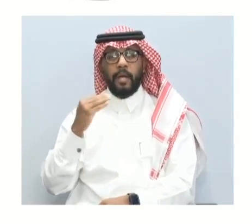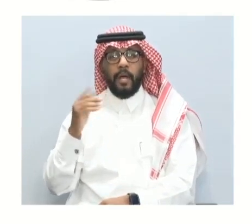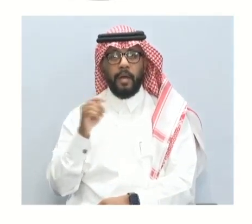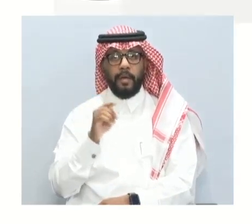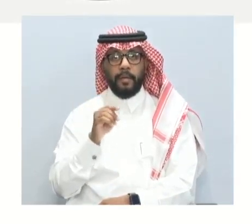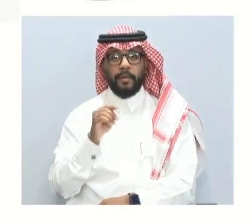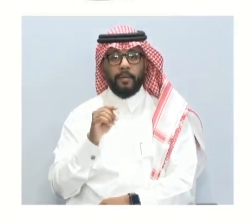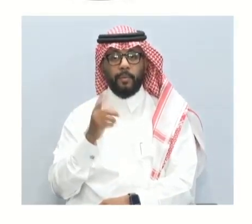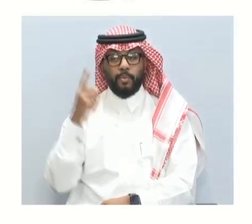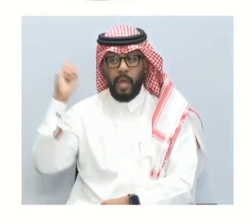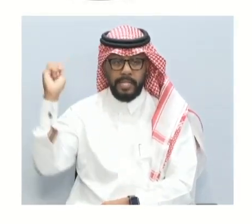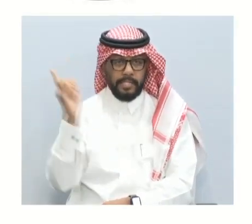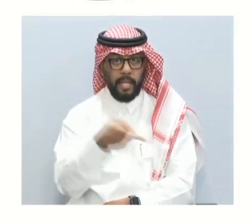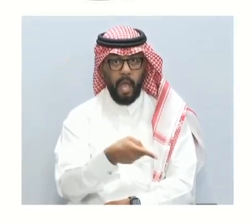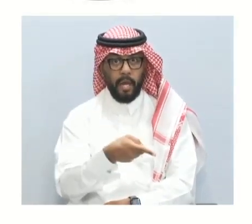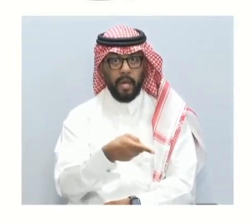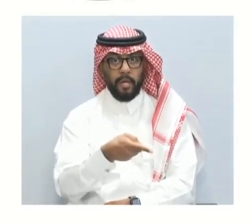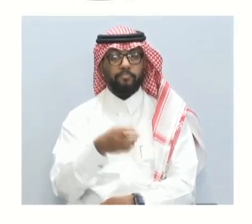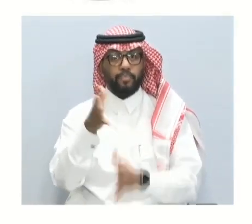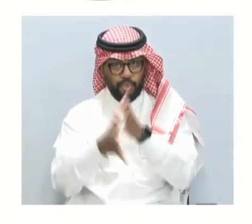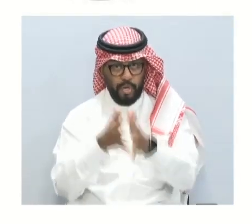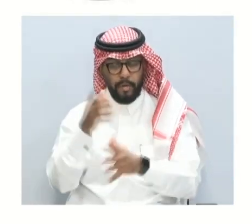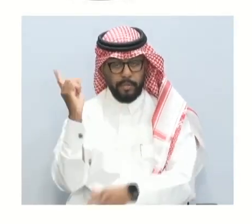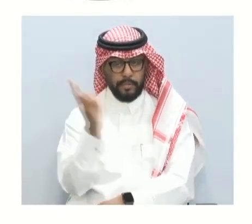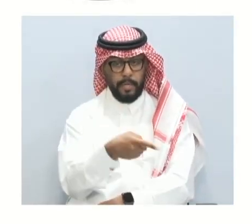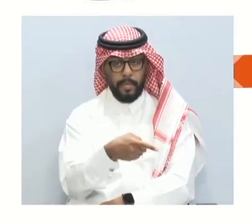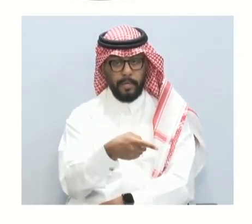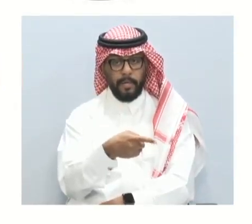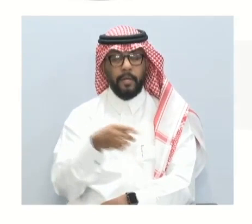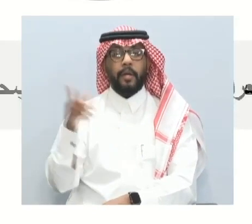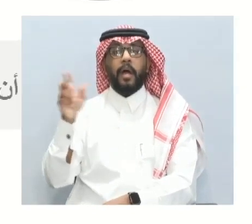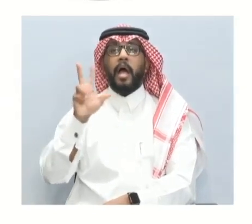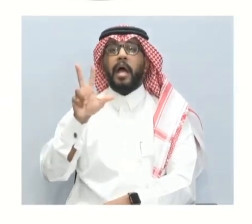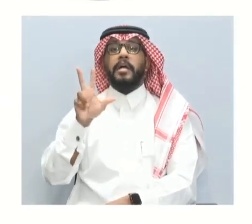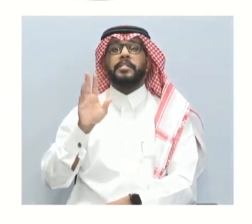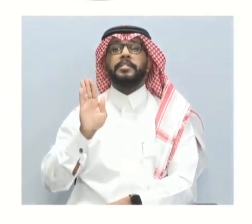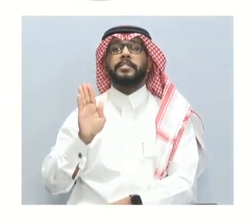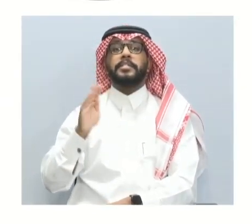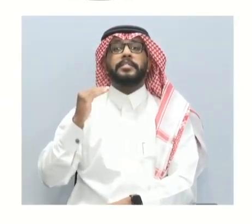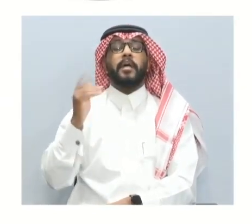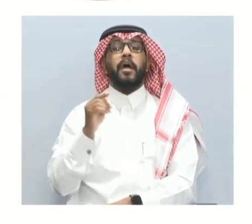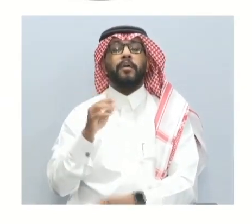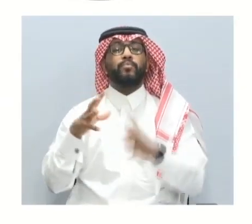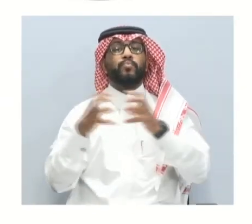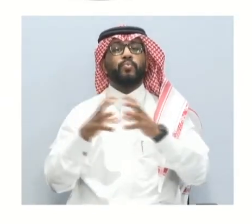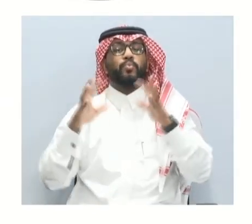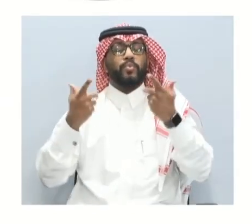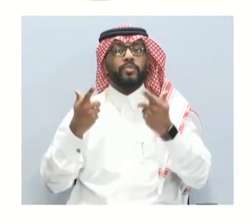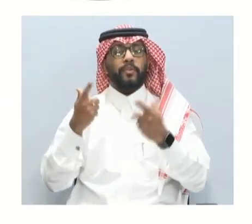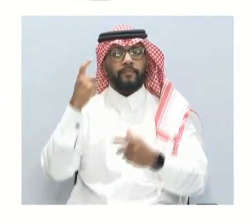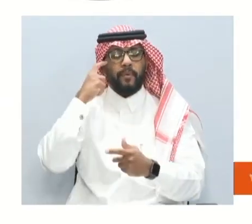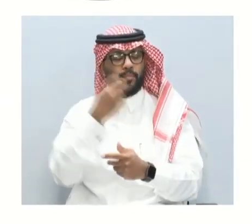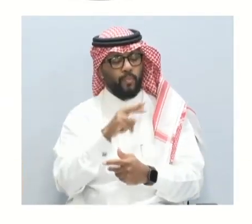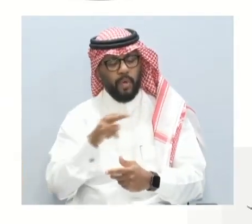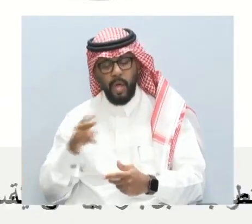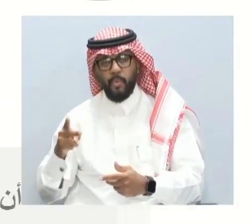اليوم اولا ان يتعرف الطالب على معنى السحر وثانيا ان ان يعرف الطالب كل انواع